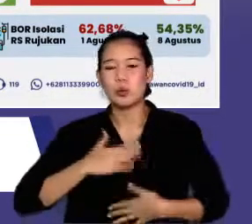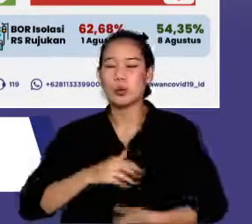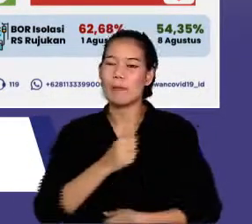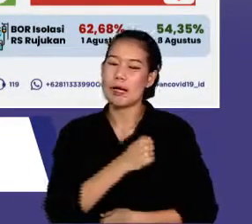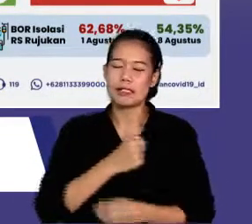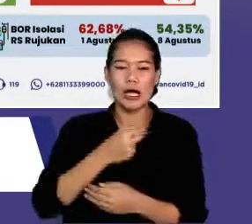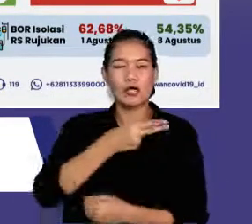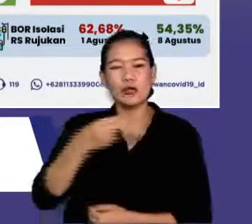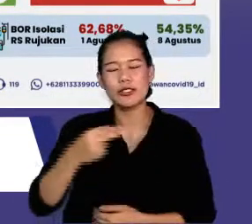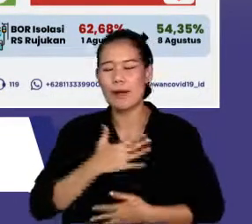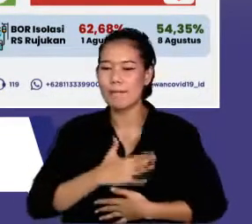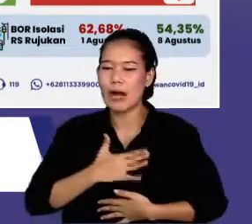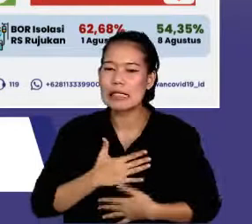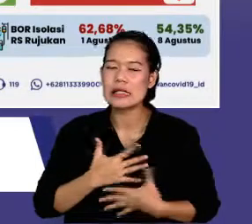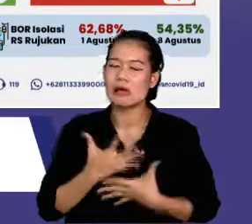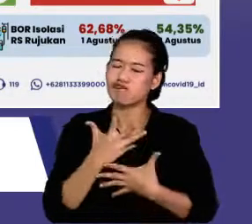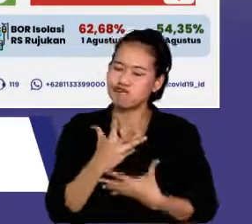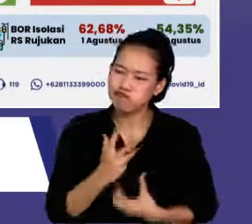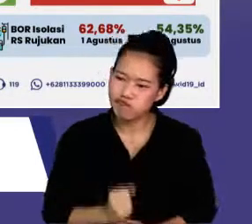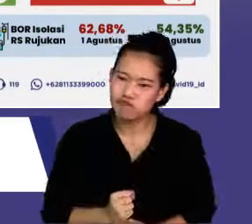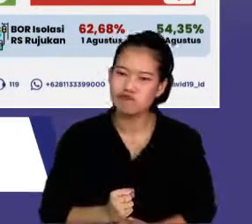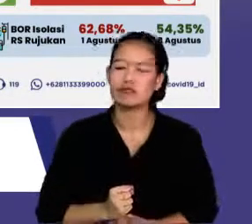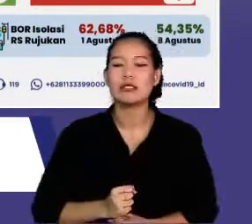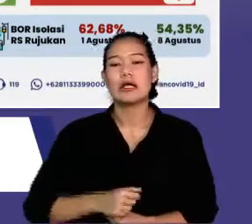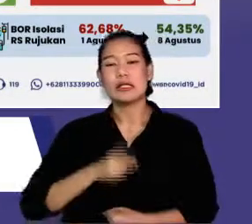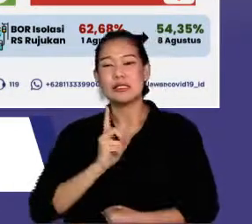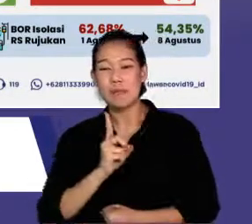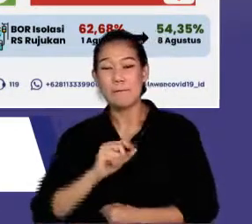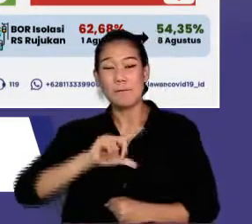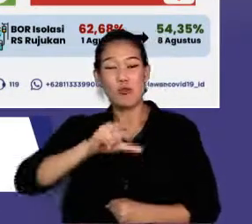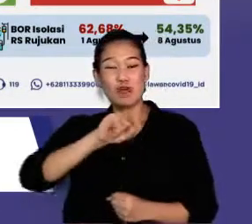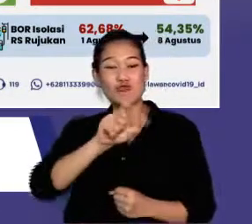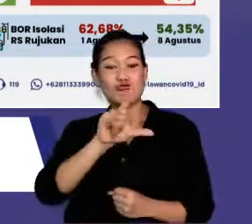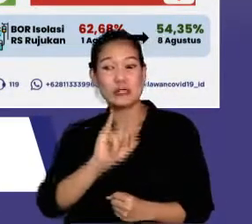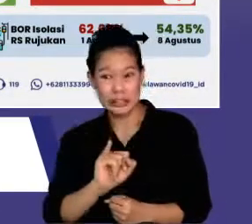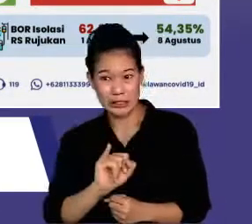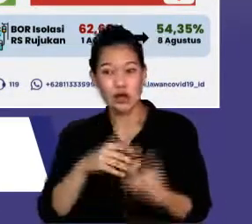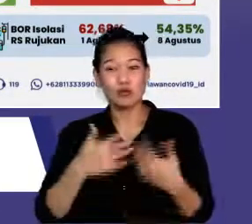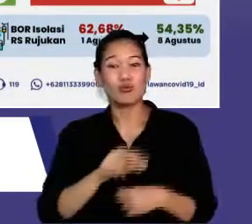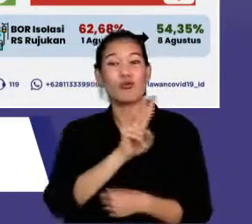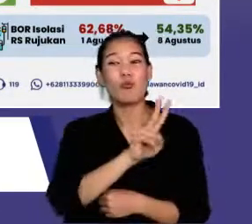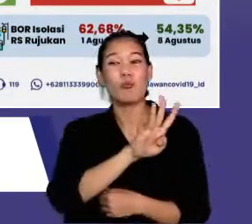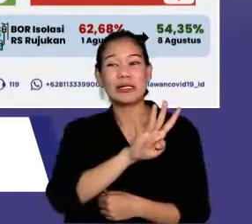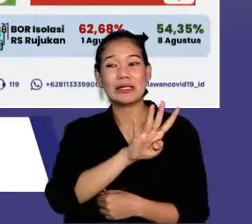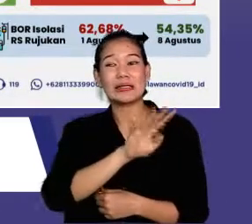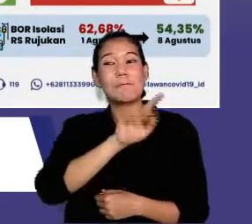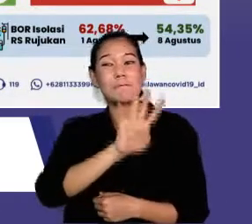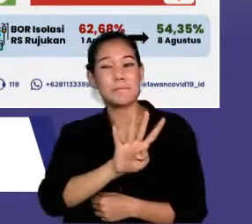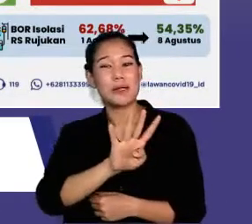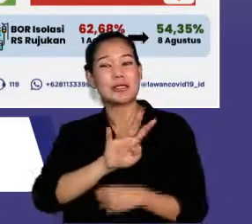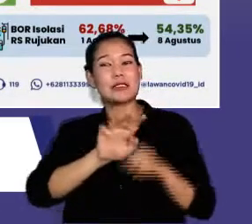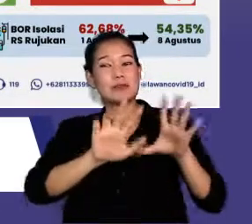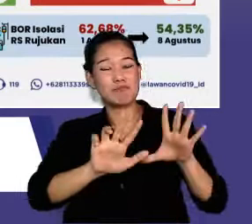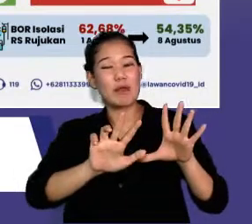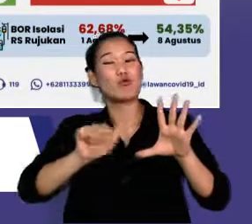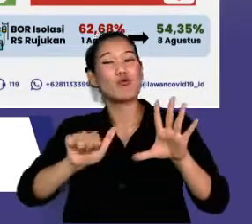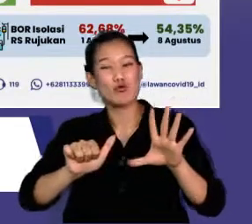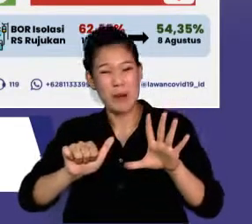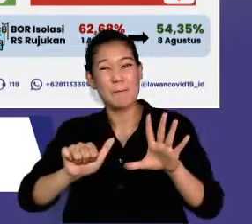bangsa Indonesia dalam bulan Juli saja kita telah kehilangan 24400